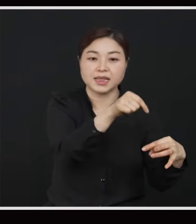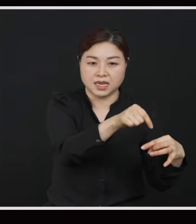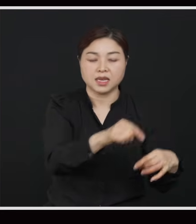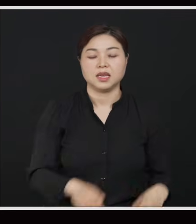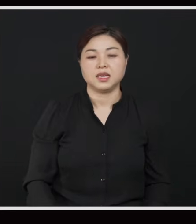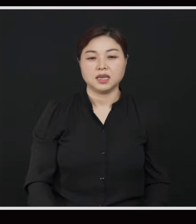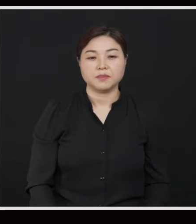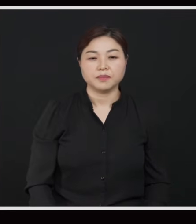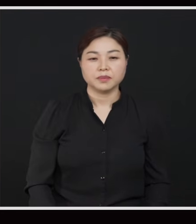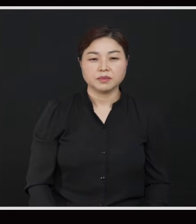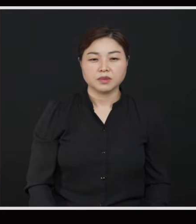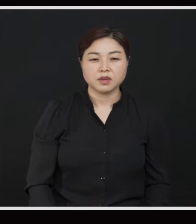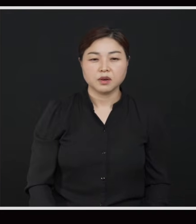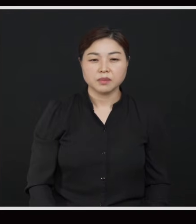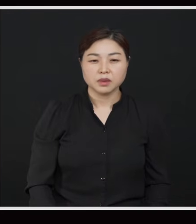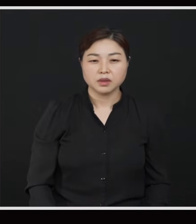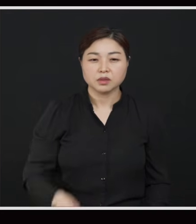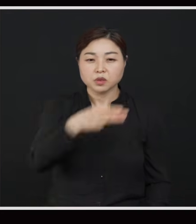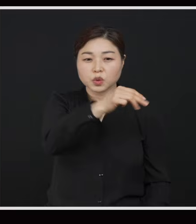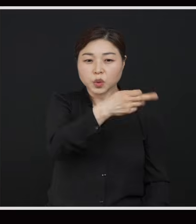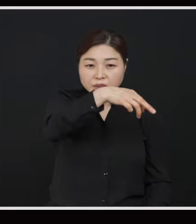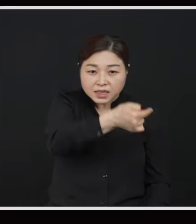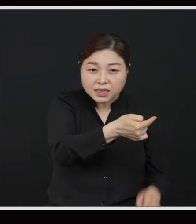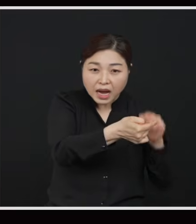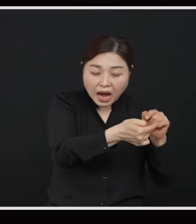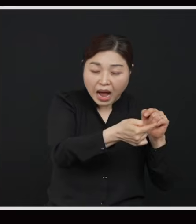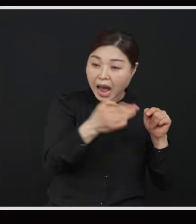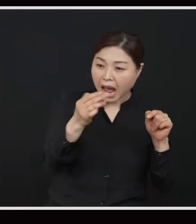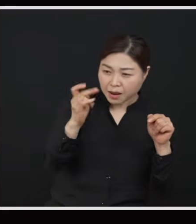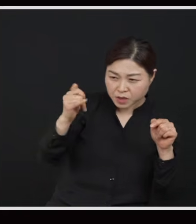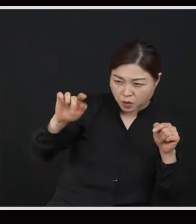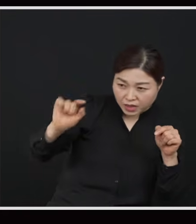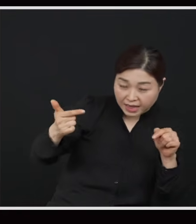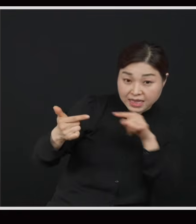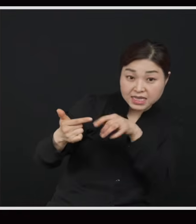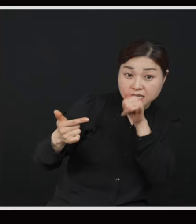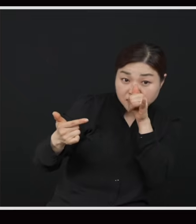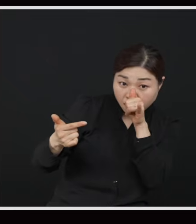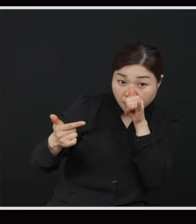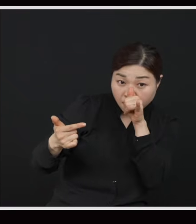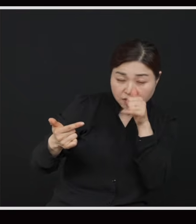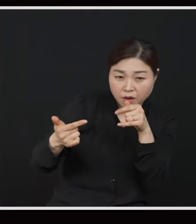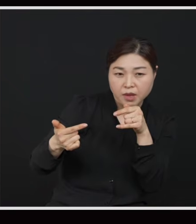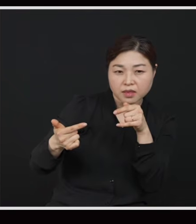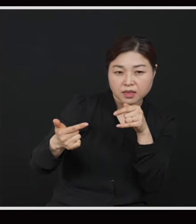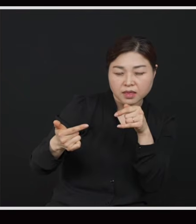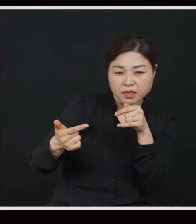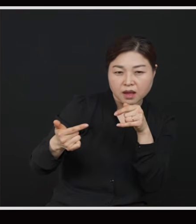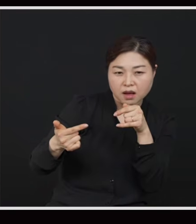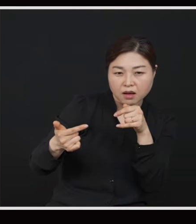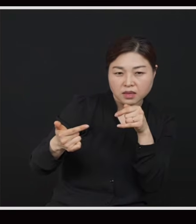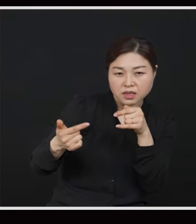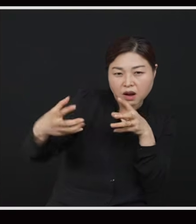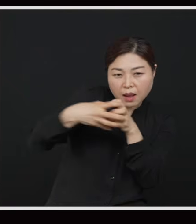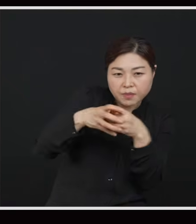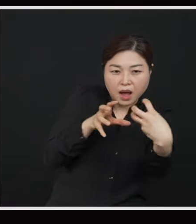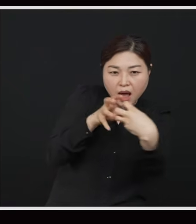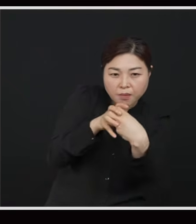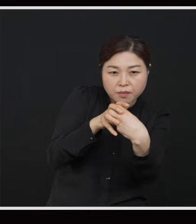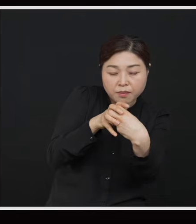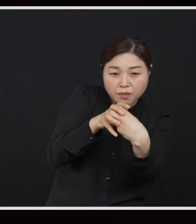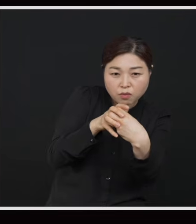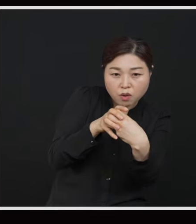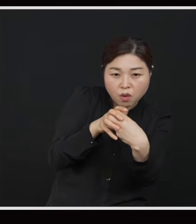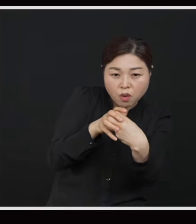그러면 토르 단백질이 아미노산을 이렇게 보면은 알았어. 그러고서 단백질 합성을 촉진하고